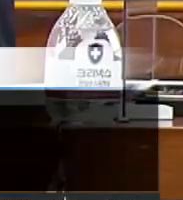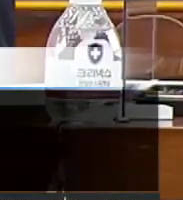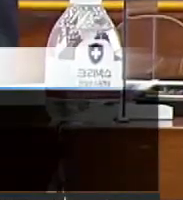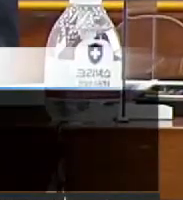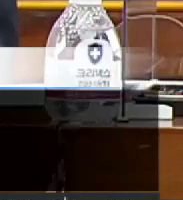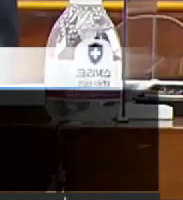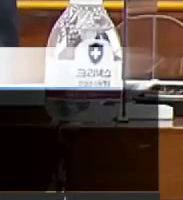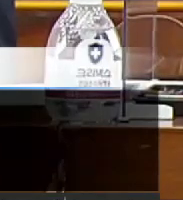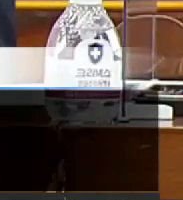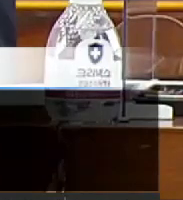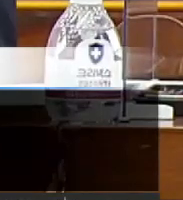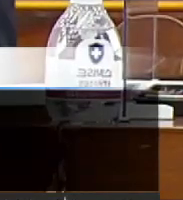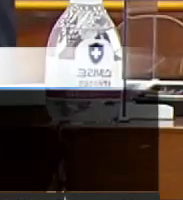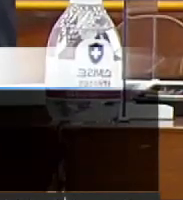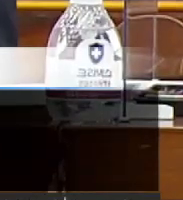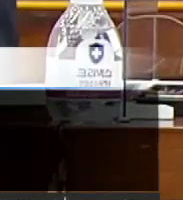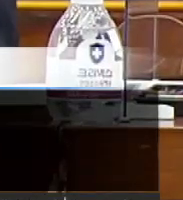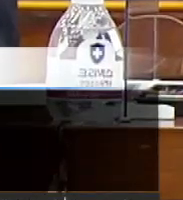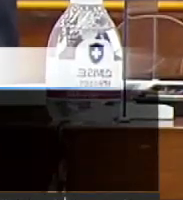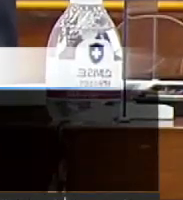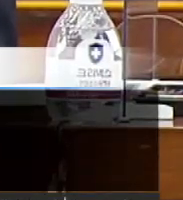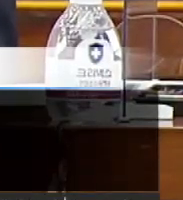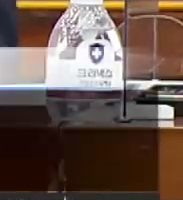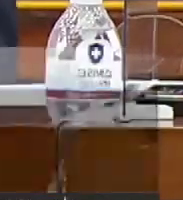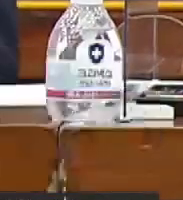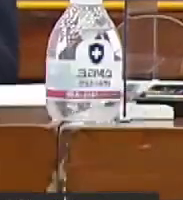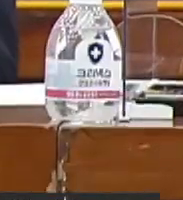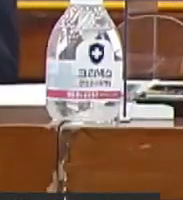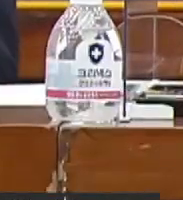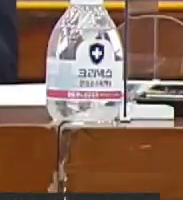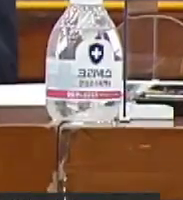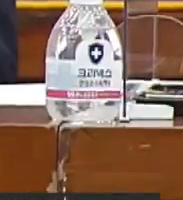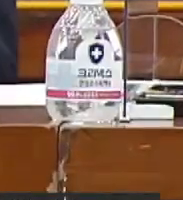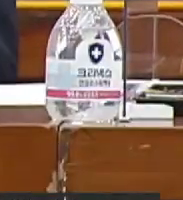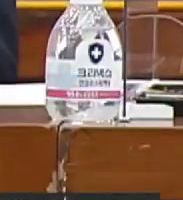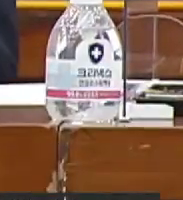누구를 비호합니까? 어? 비호가 되냐고요.